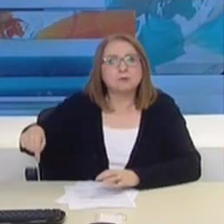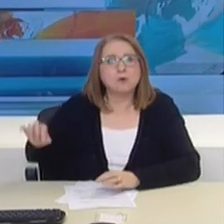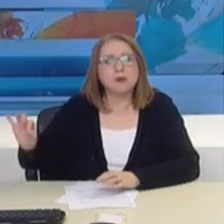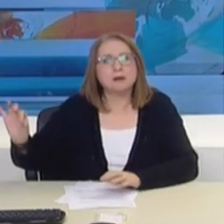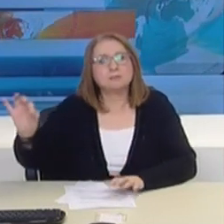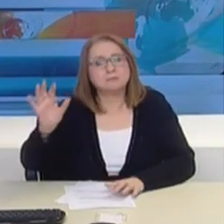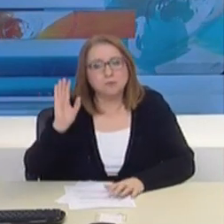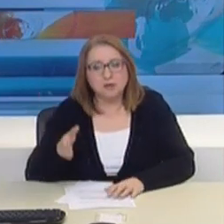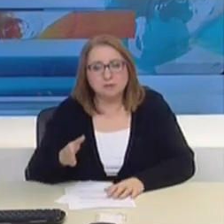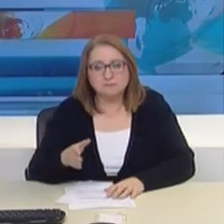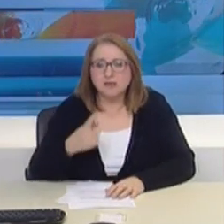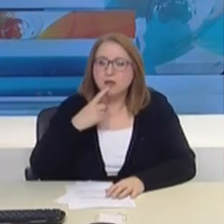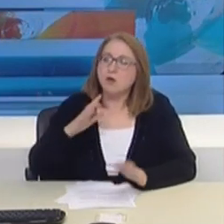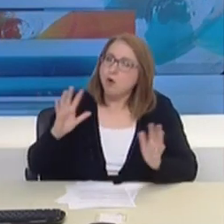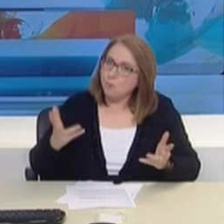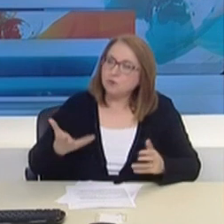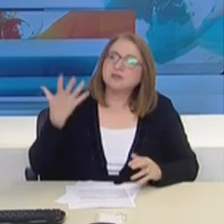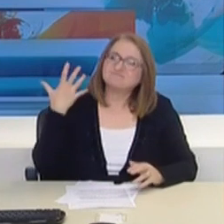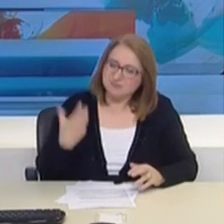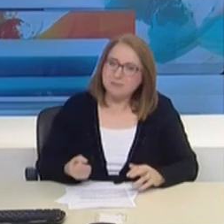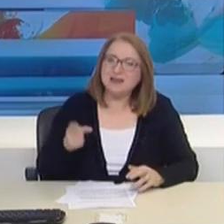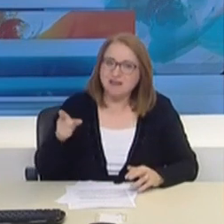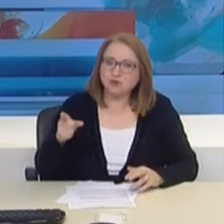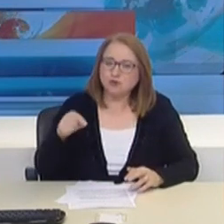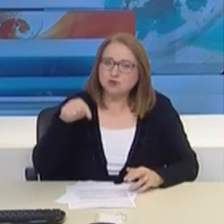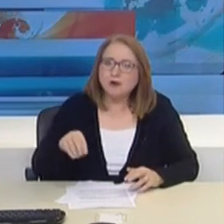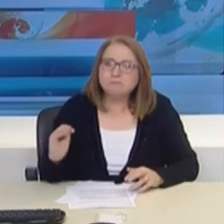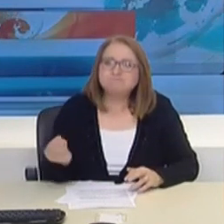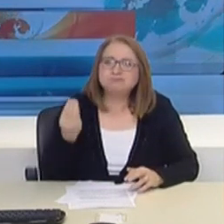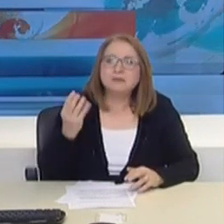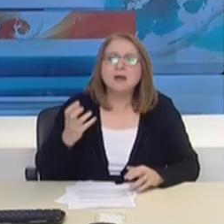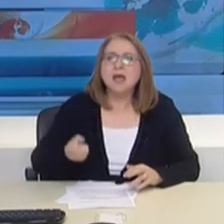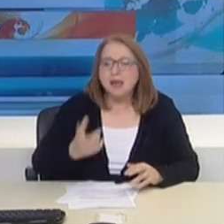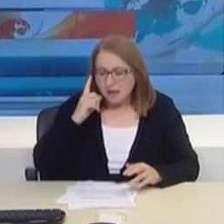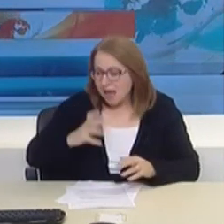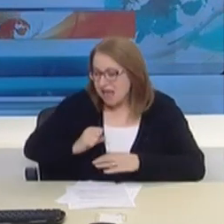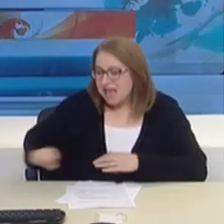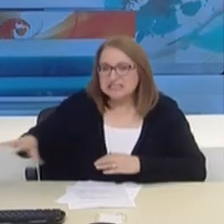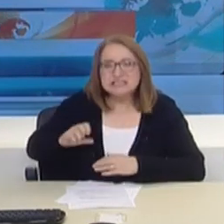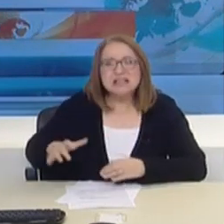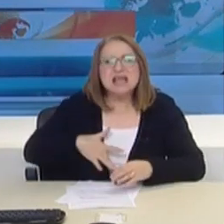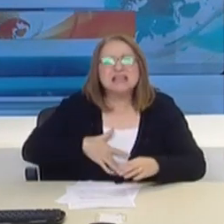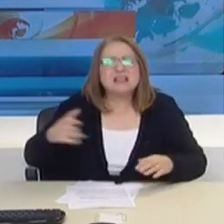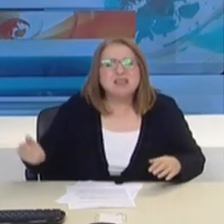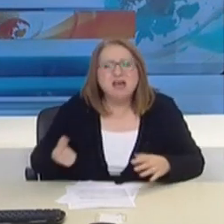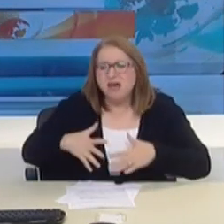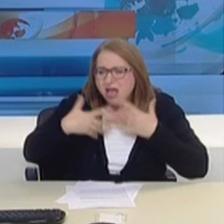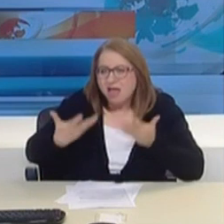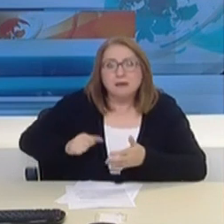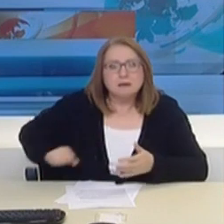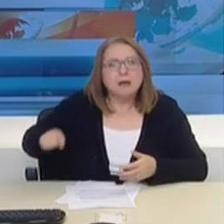γαστρεντερικού μπορεί να υπάρχει στους κορονοϊούς και να είναι ένα σύμπτωμα ίσως και από τα πρώτα, όπως φαίνεται από αυτή τη μελέτη. Θέλει